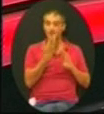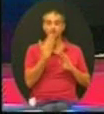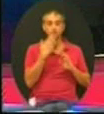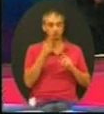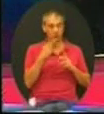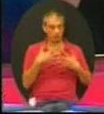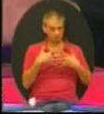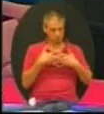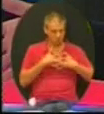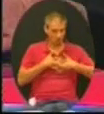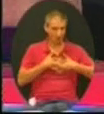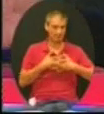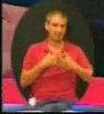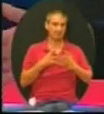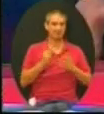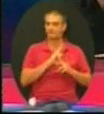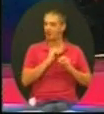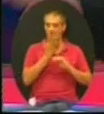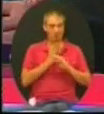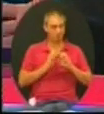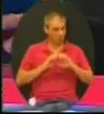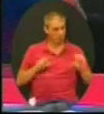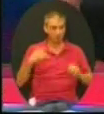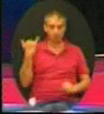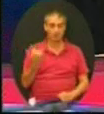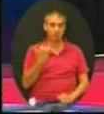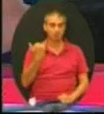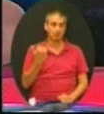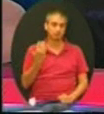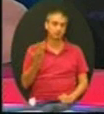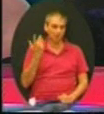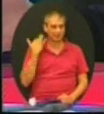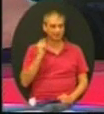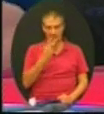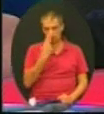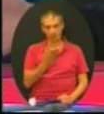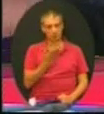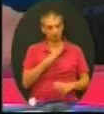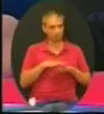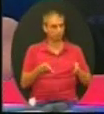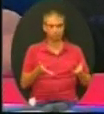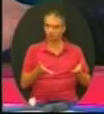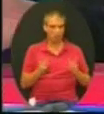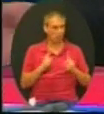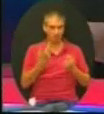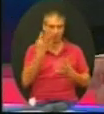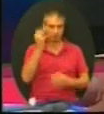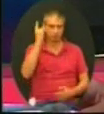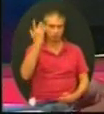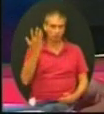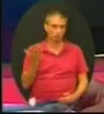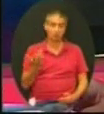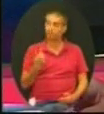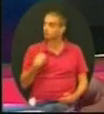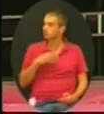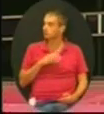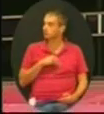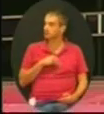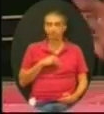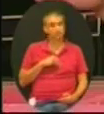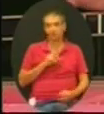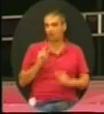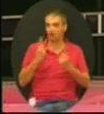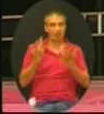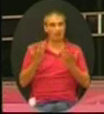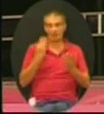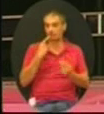ירושלים מאוחדת ובלתי מחולקת לנצח נצחים, היה צריך לראות את זה גם בשטח, זה לא קרה 50 שנה. אני מסכימה איתך שזה לא